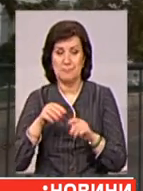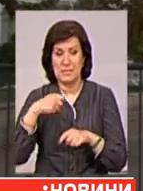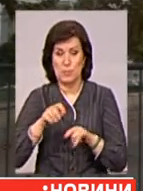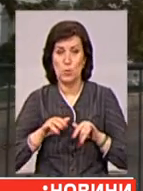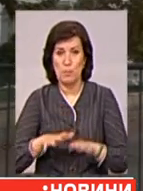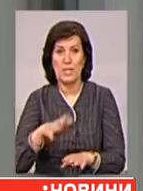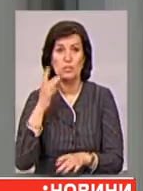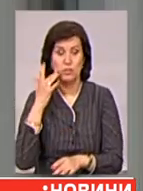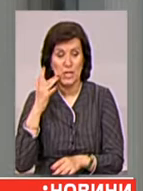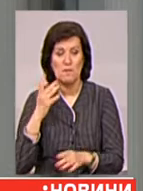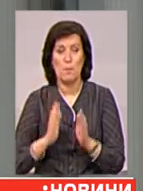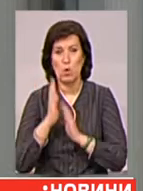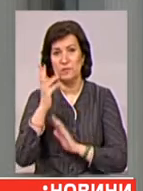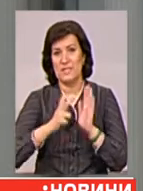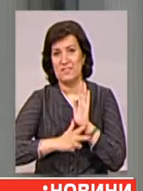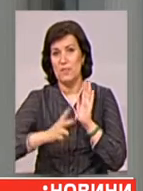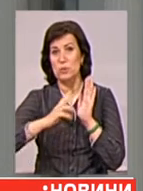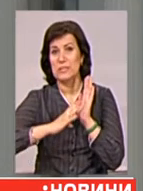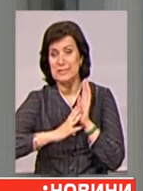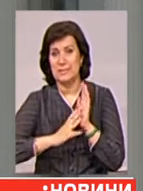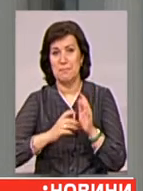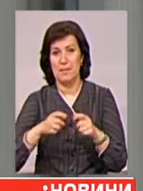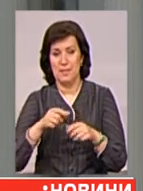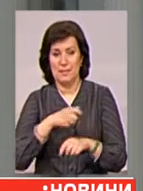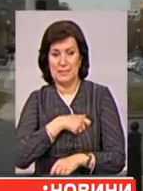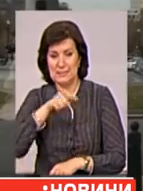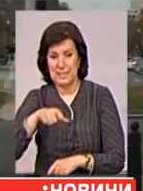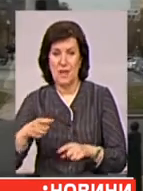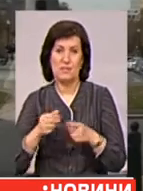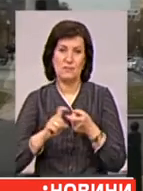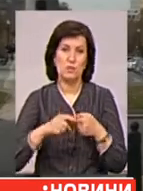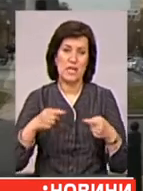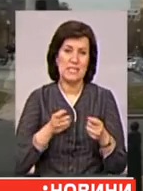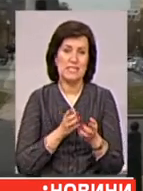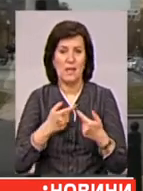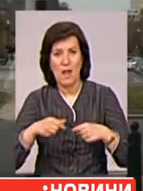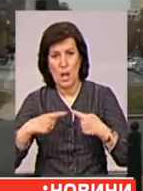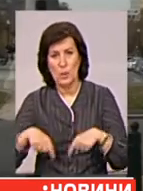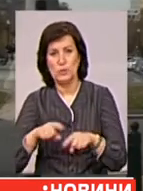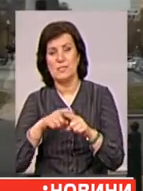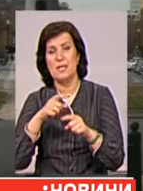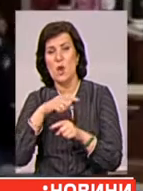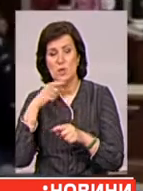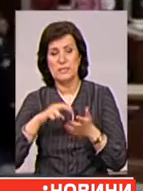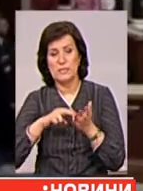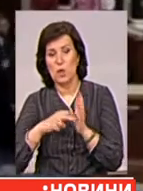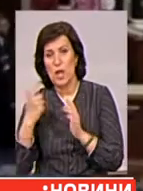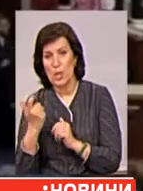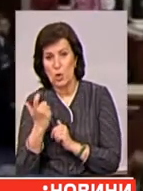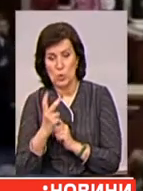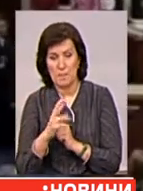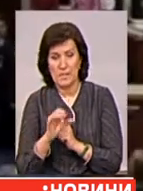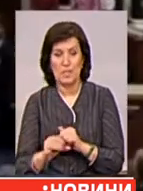– 97 сенаторів. Санкції стосуються різних галузей російської економіки, транспорту, видобутку корисних копалин та